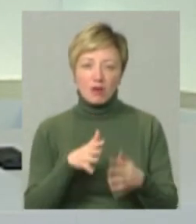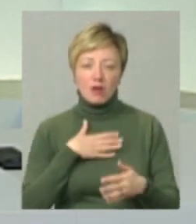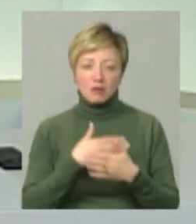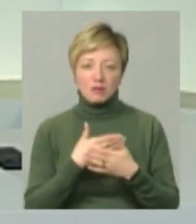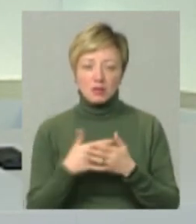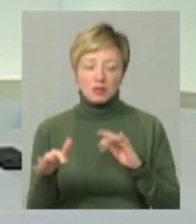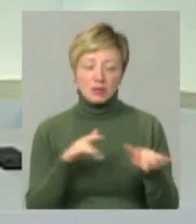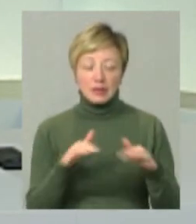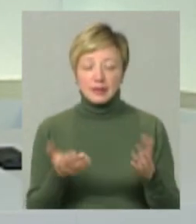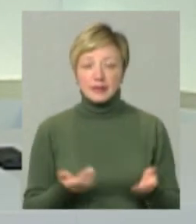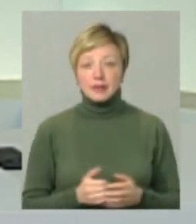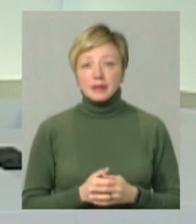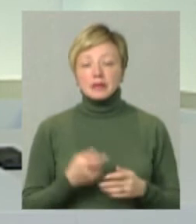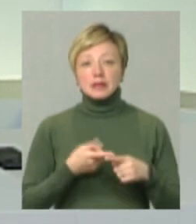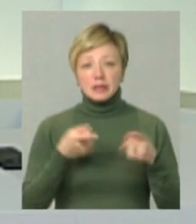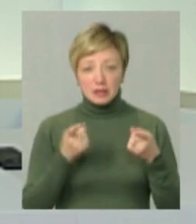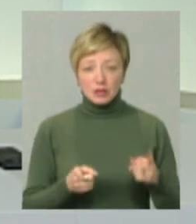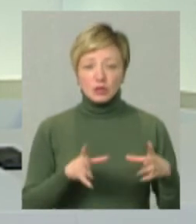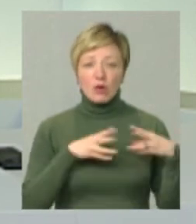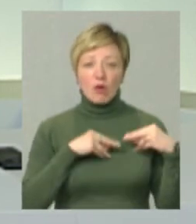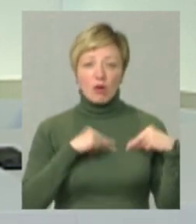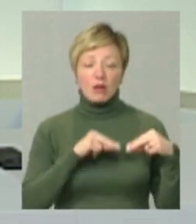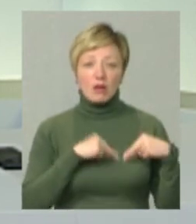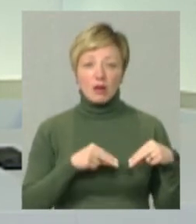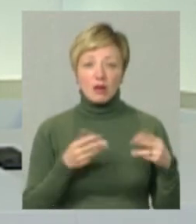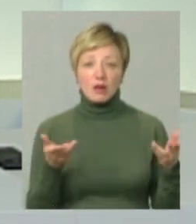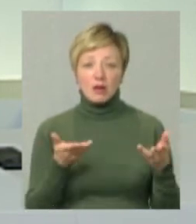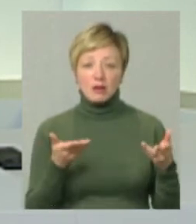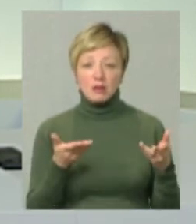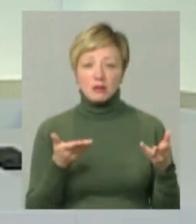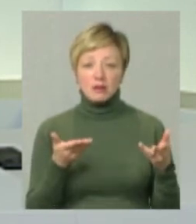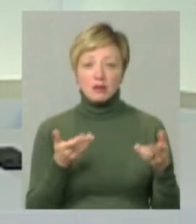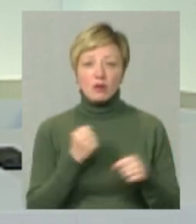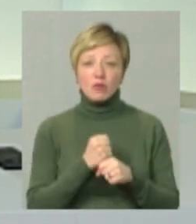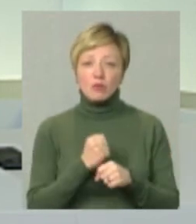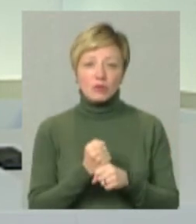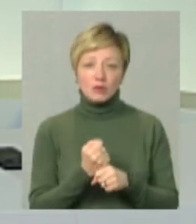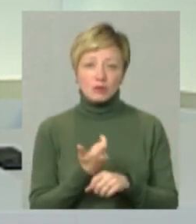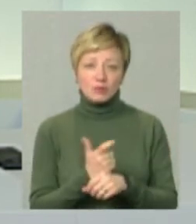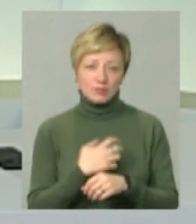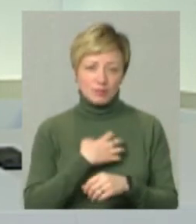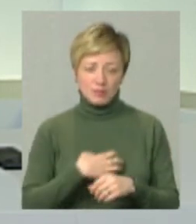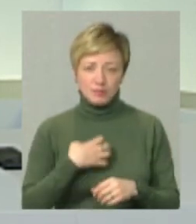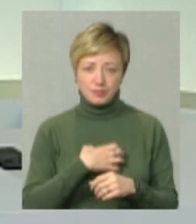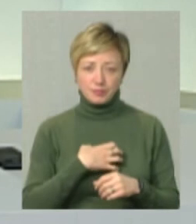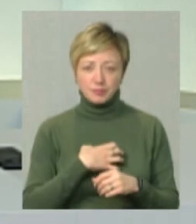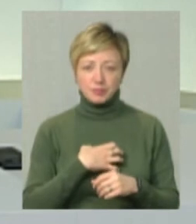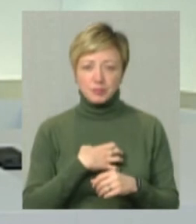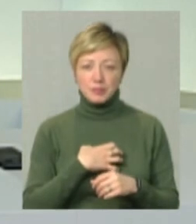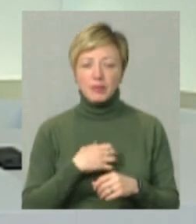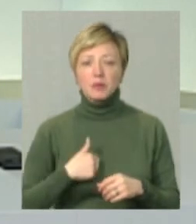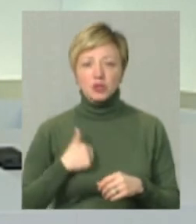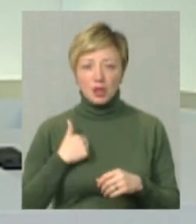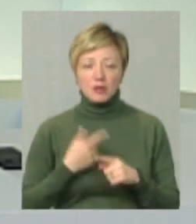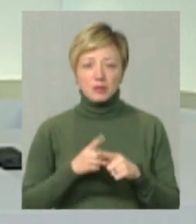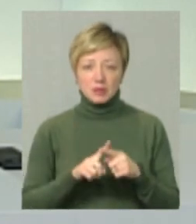активних бойових дій. Це дійсно колеги, якими робота яких неоціненна. Ми дійсно